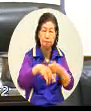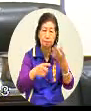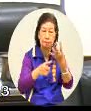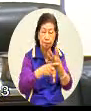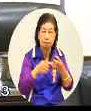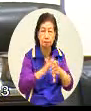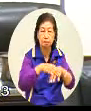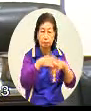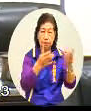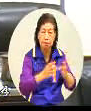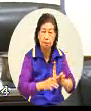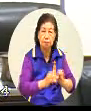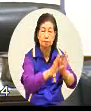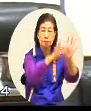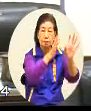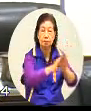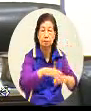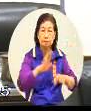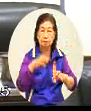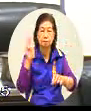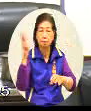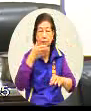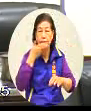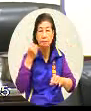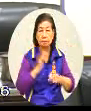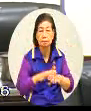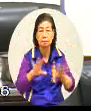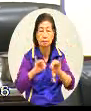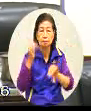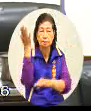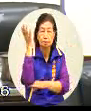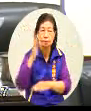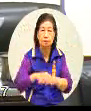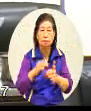发局长、干部局长、水利局长、地政局长、